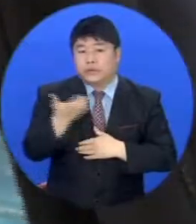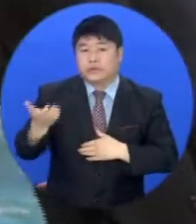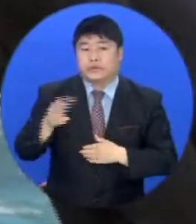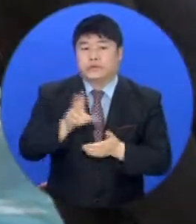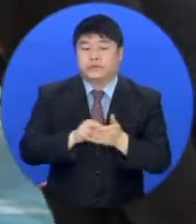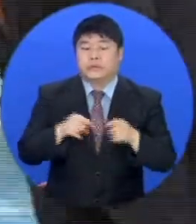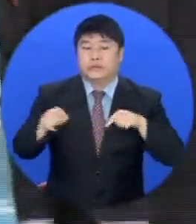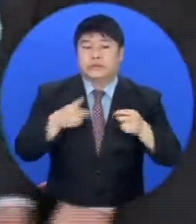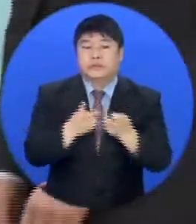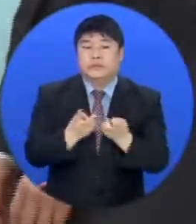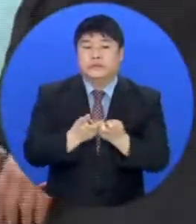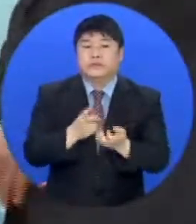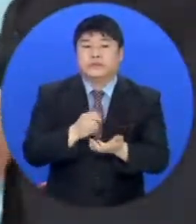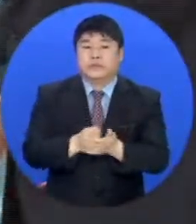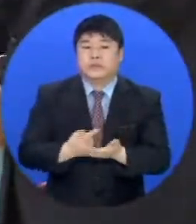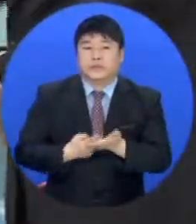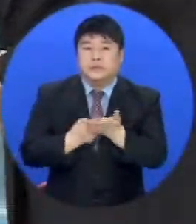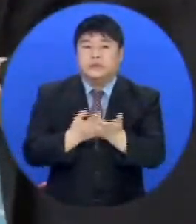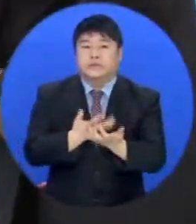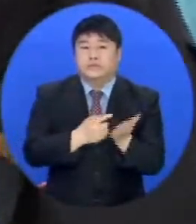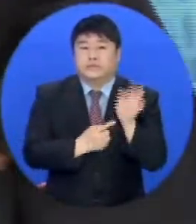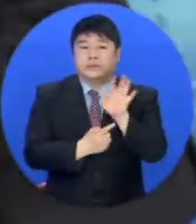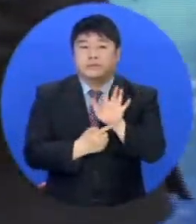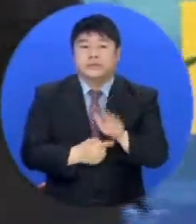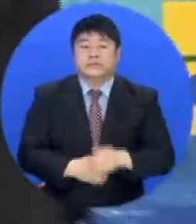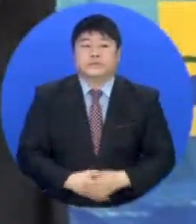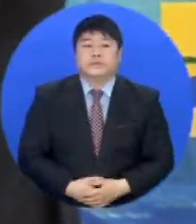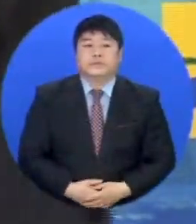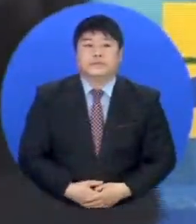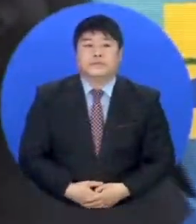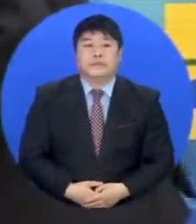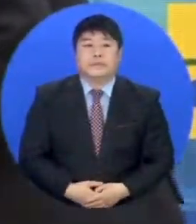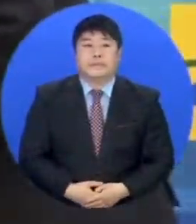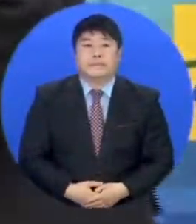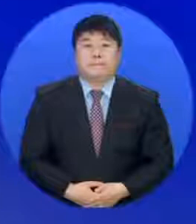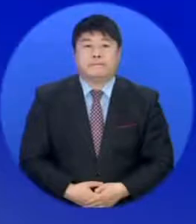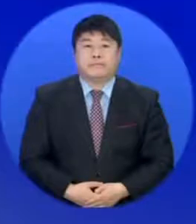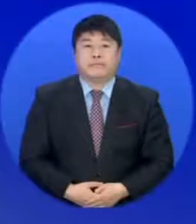대안을 마련하자는 건의문을 발표했습니다.